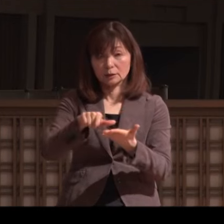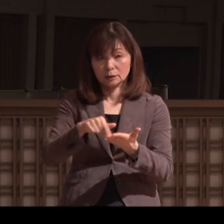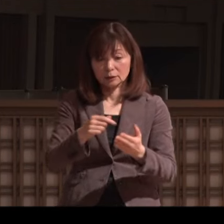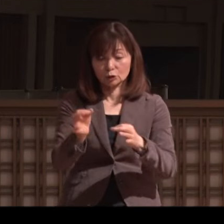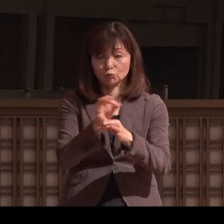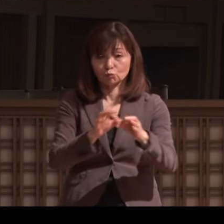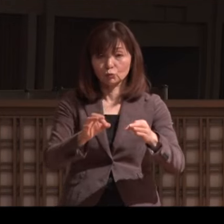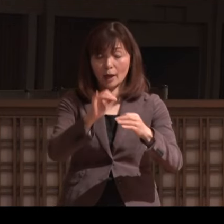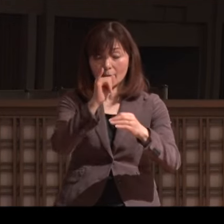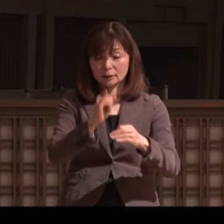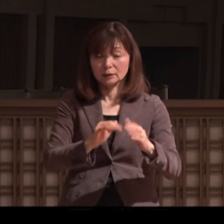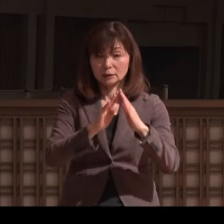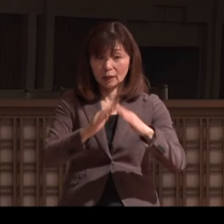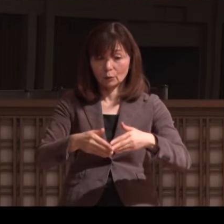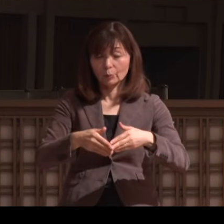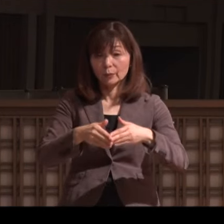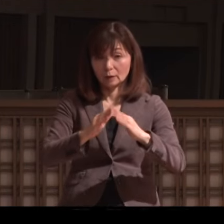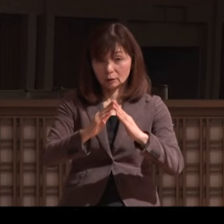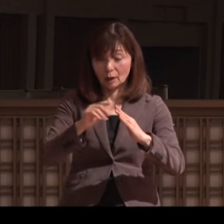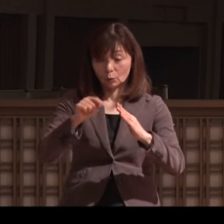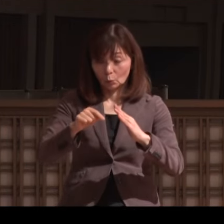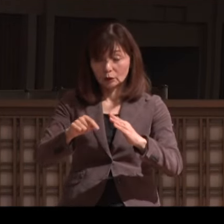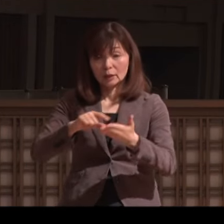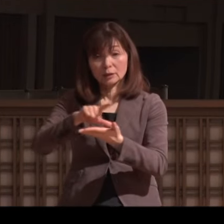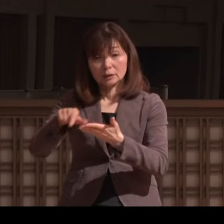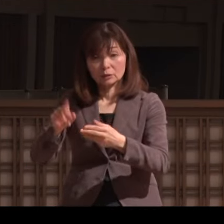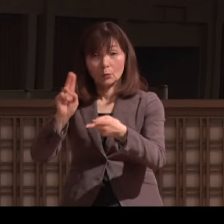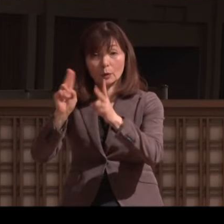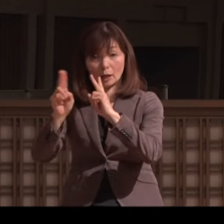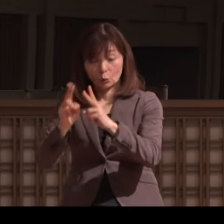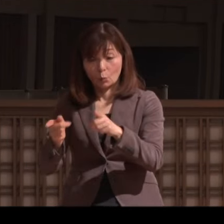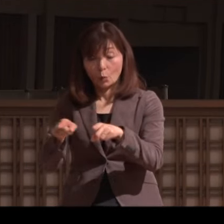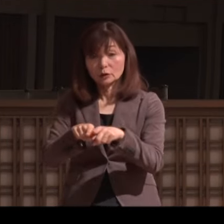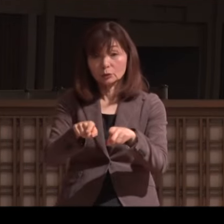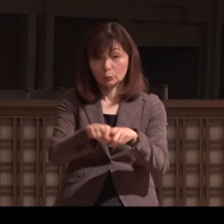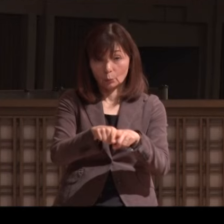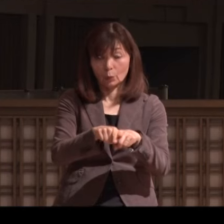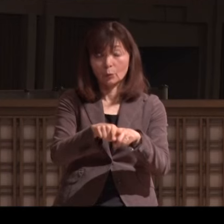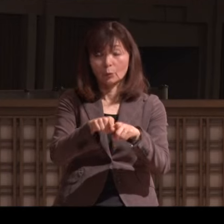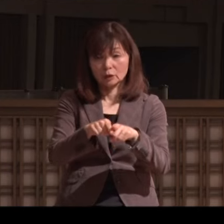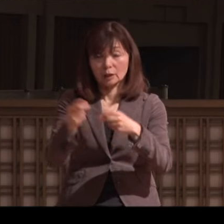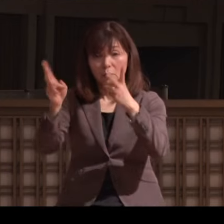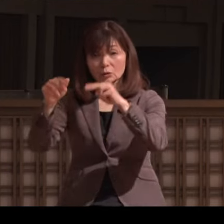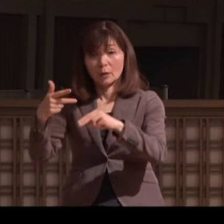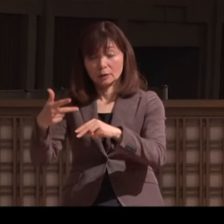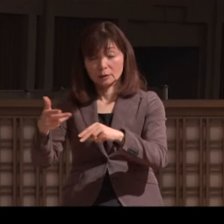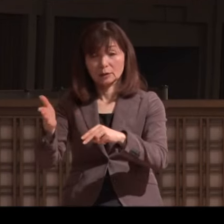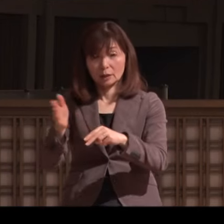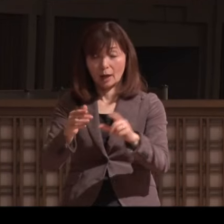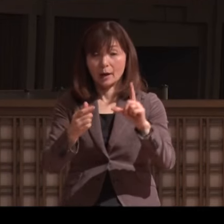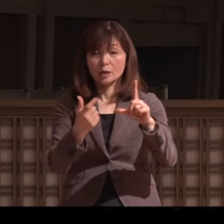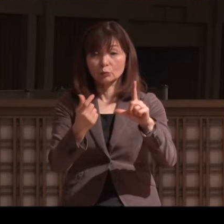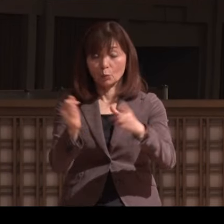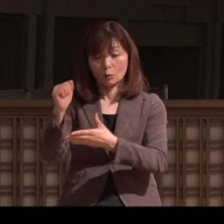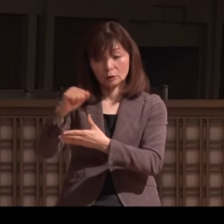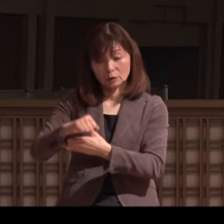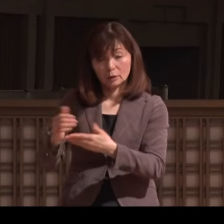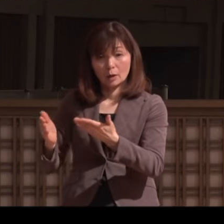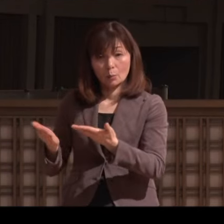立ち上げこれに地元企業が参画するというで広島市から広島エルモとしての認定を受けまし